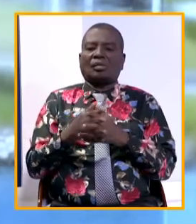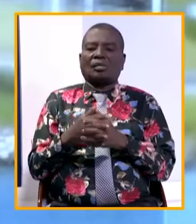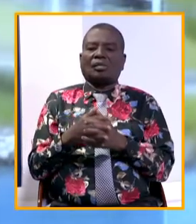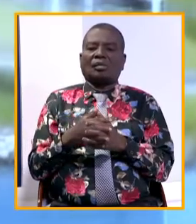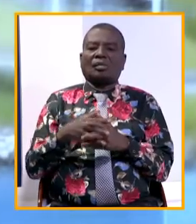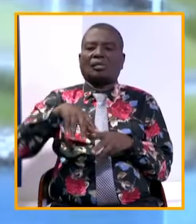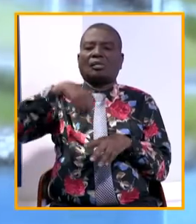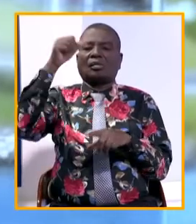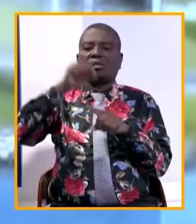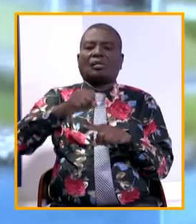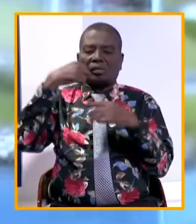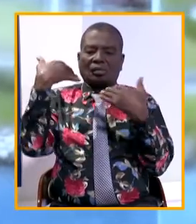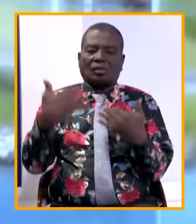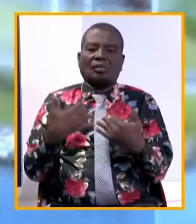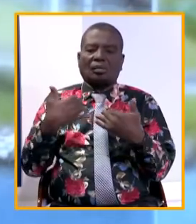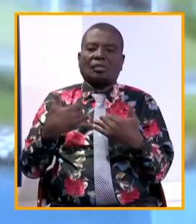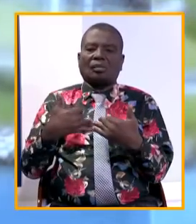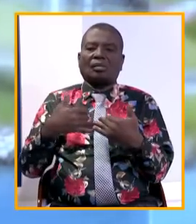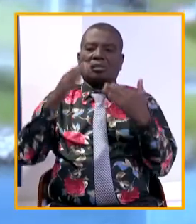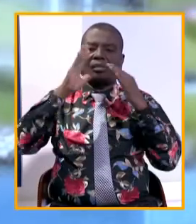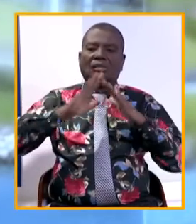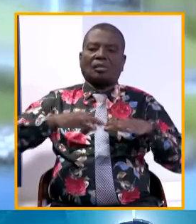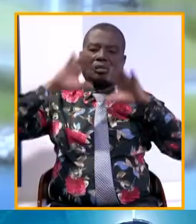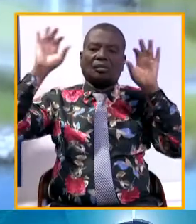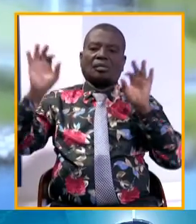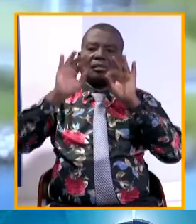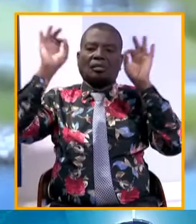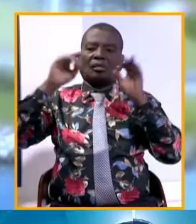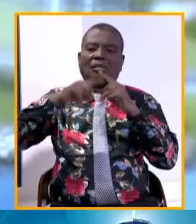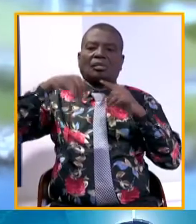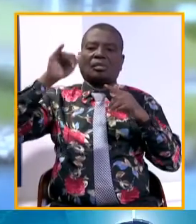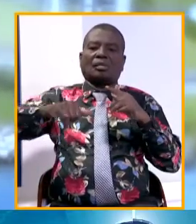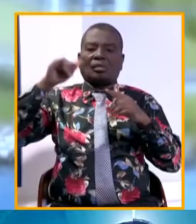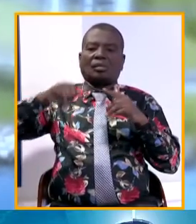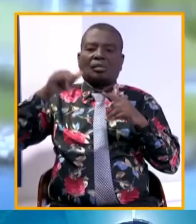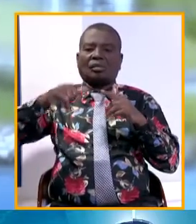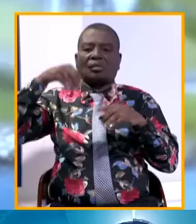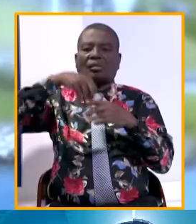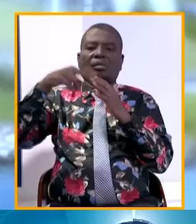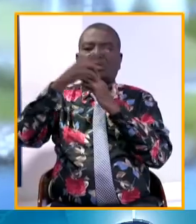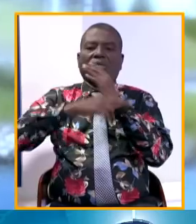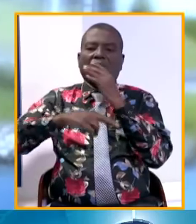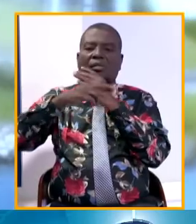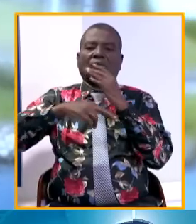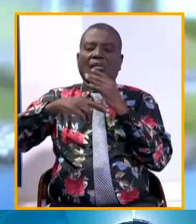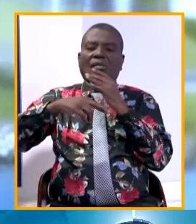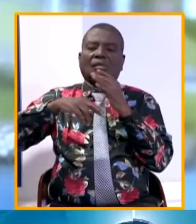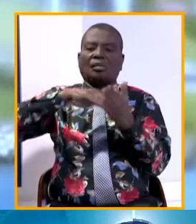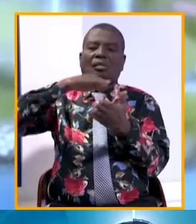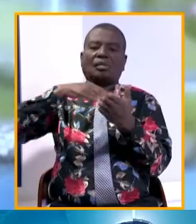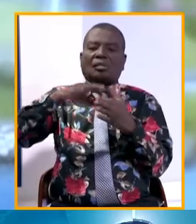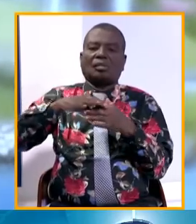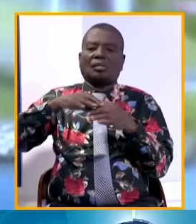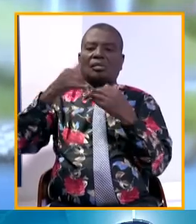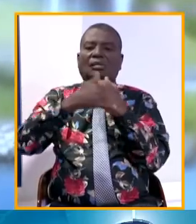Un tout autre sujet à présent, la paix célébrée récemment à Yamoussoukro, dans la région centre du pays, par le réseau